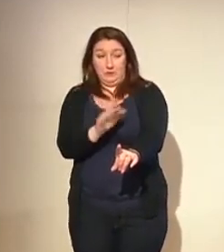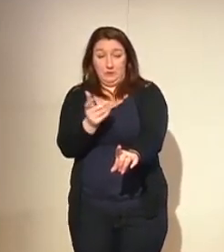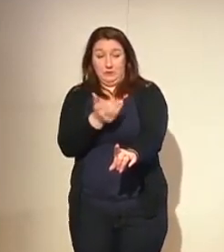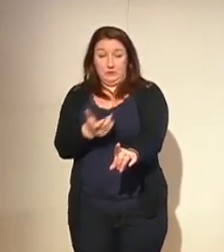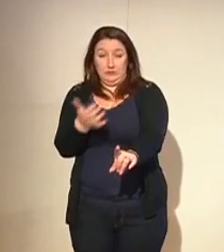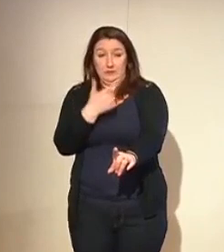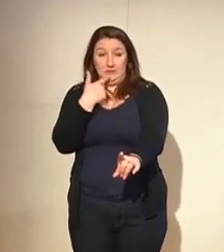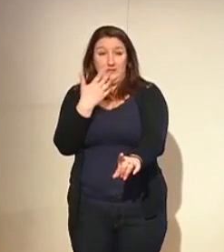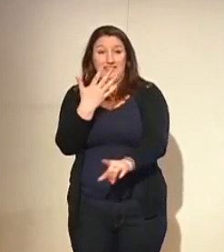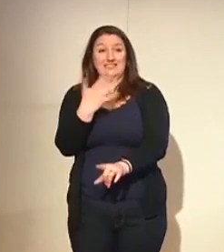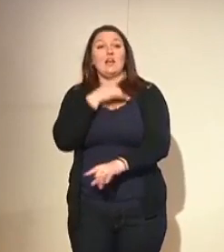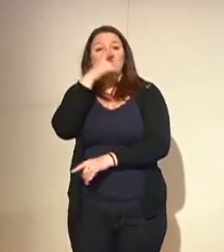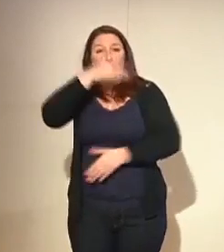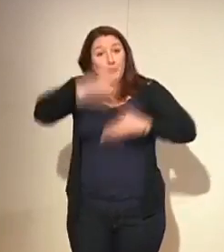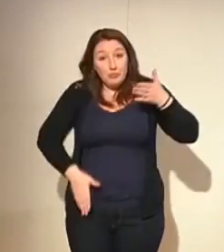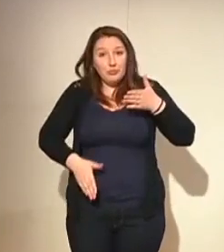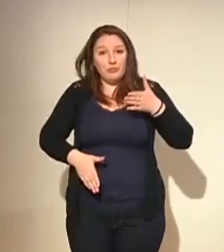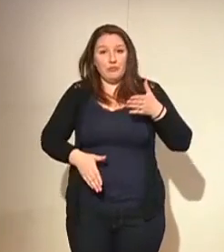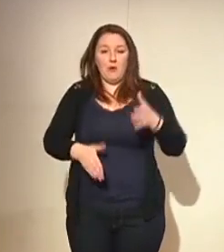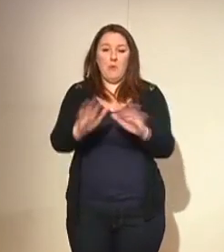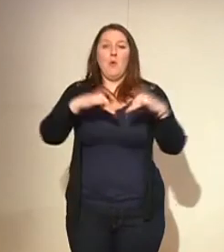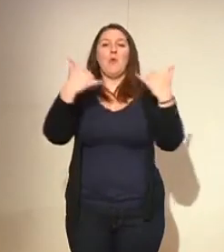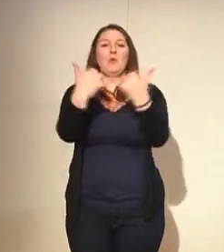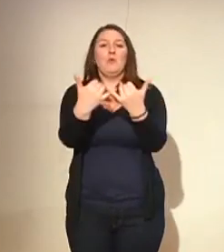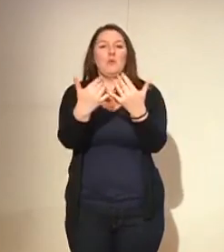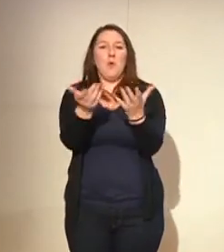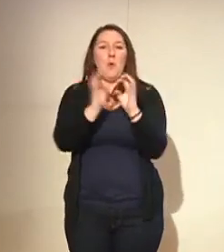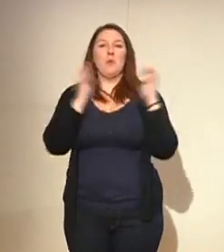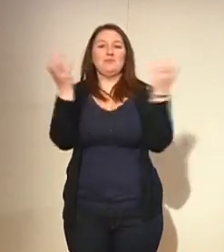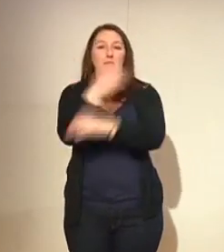jours jours Fran pardon avant la séance du conseil